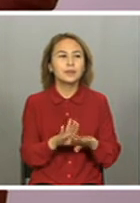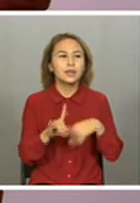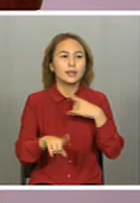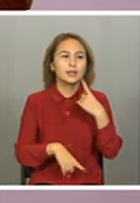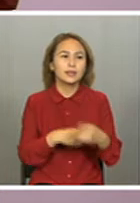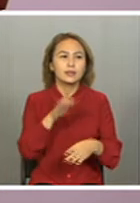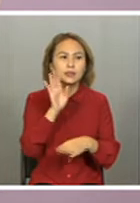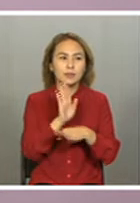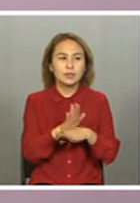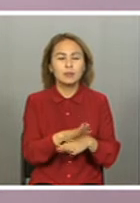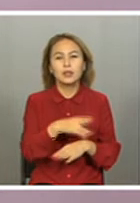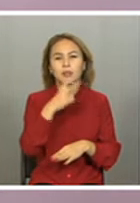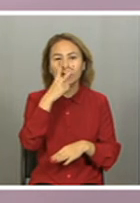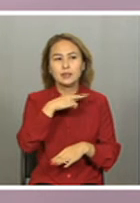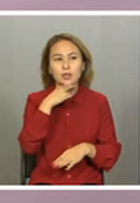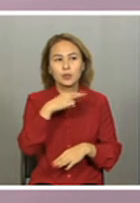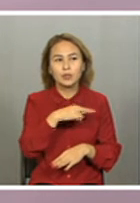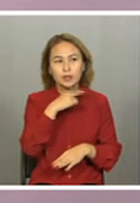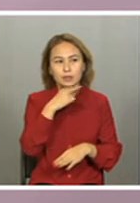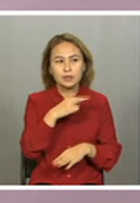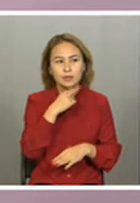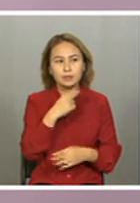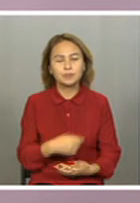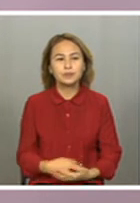назар аударамыз.